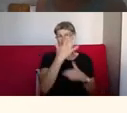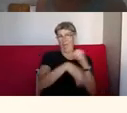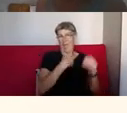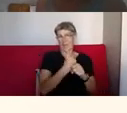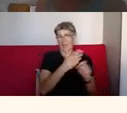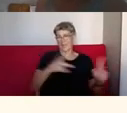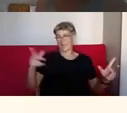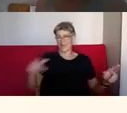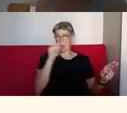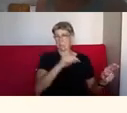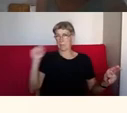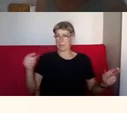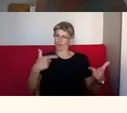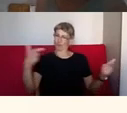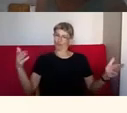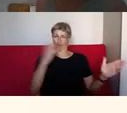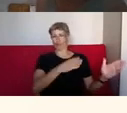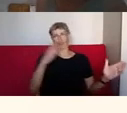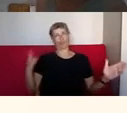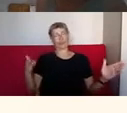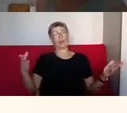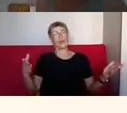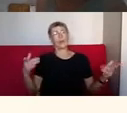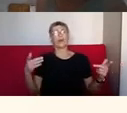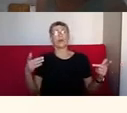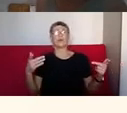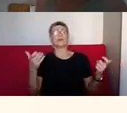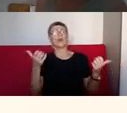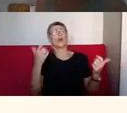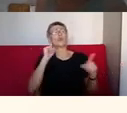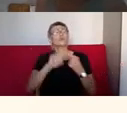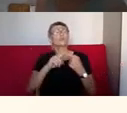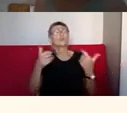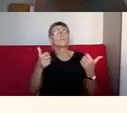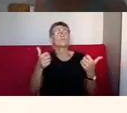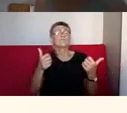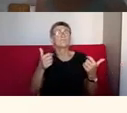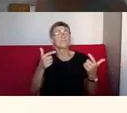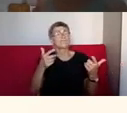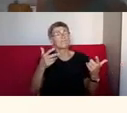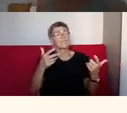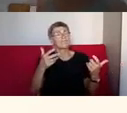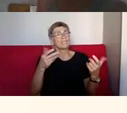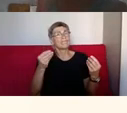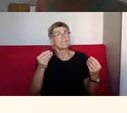c'est l'occasion de répartir sur l'année, en fait, et de ne pas... et de rester